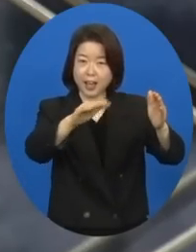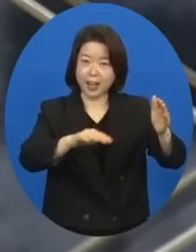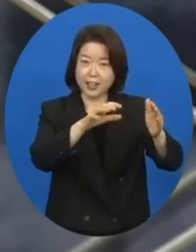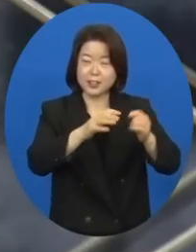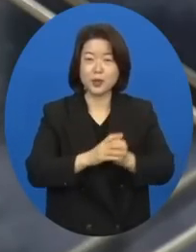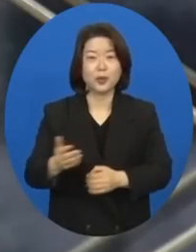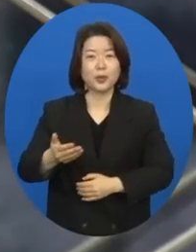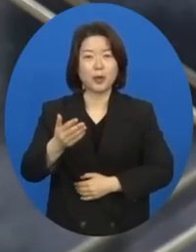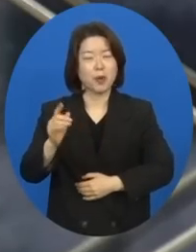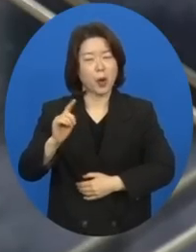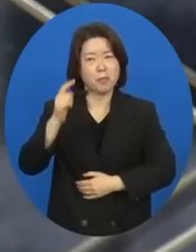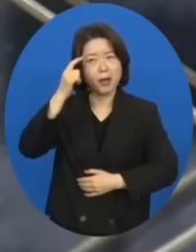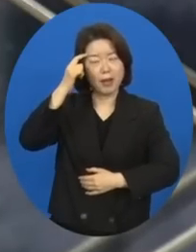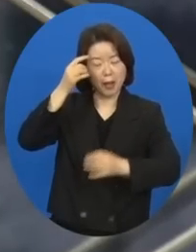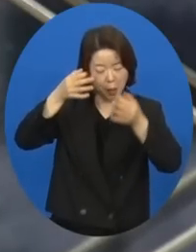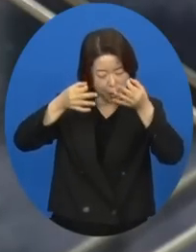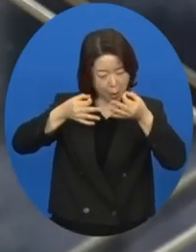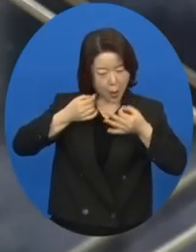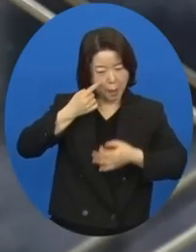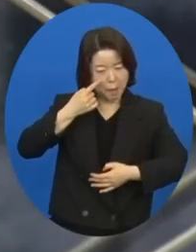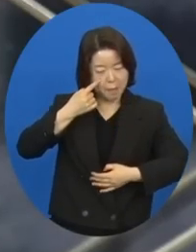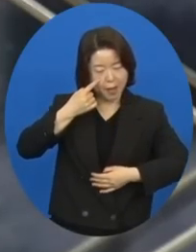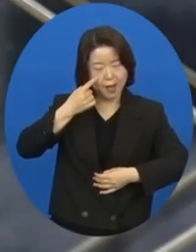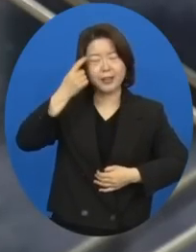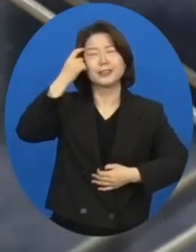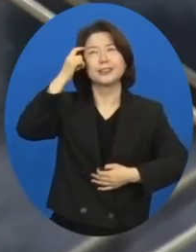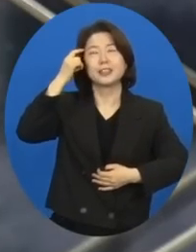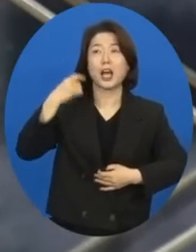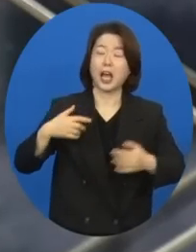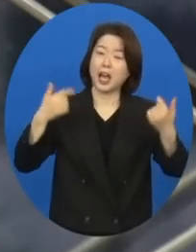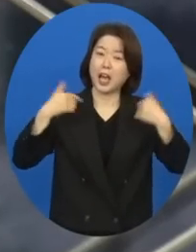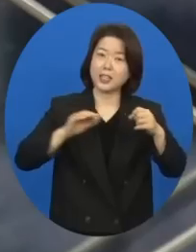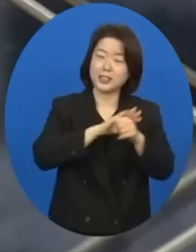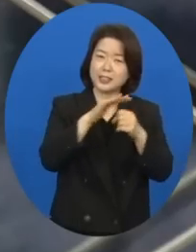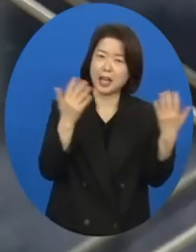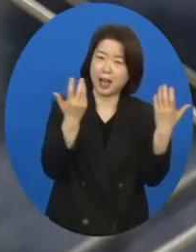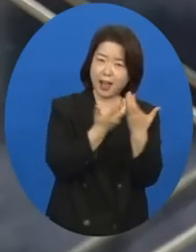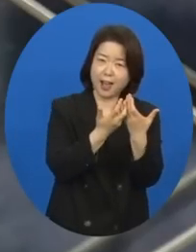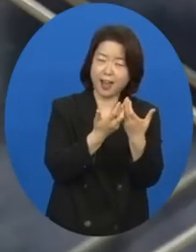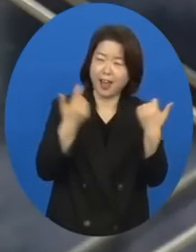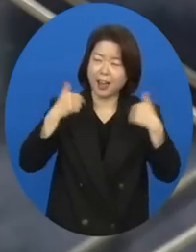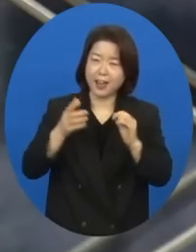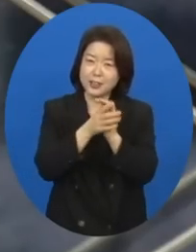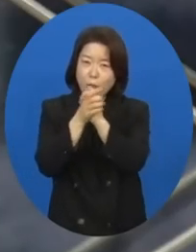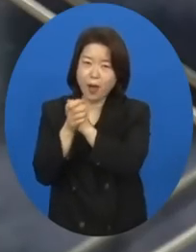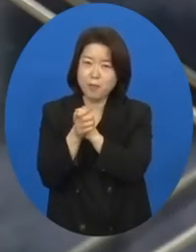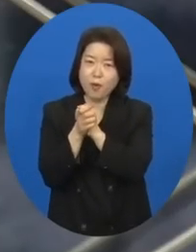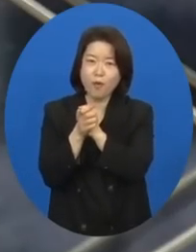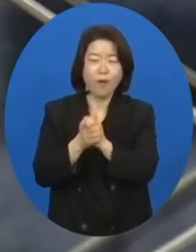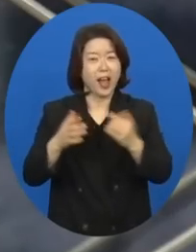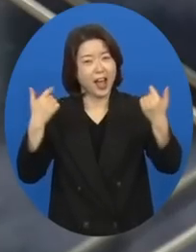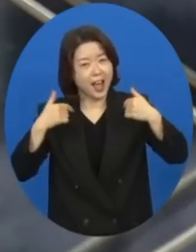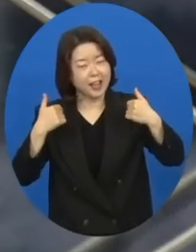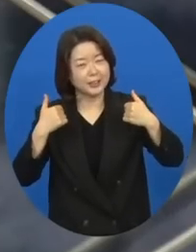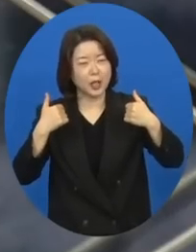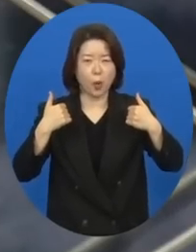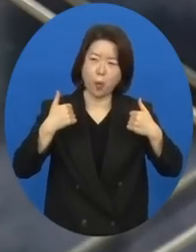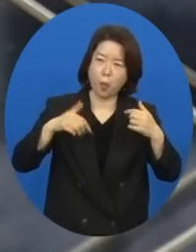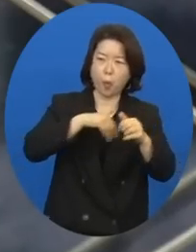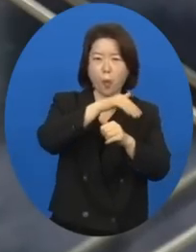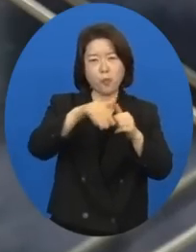여러분의 가정의 모습 한번 생각해 보세요. 언제나 사랑이 넘치고 언제나 화목하고 언제나